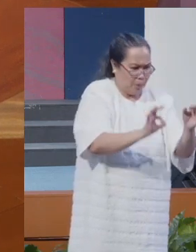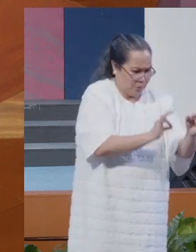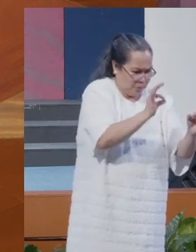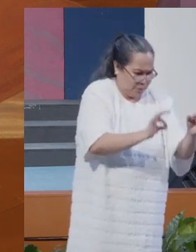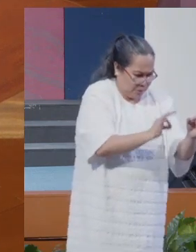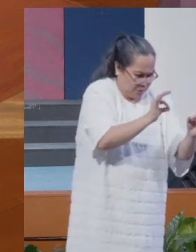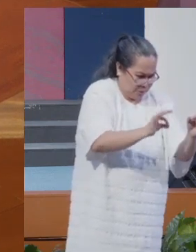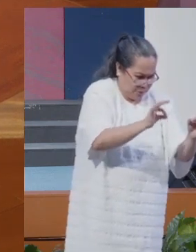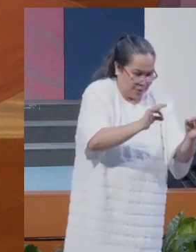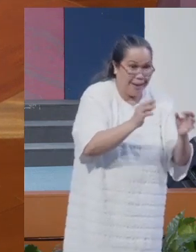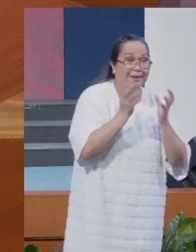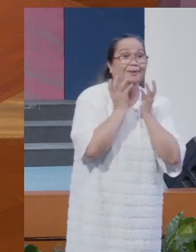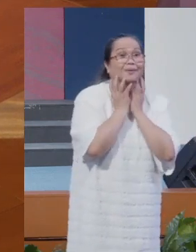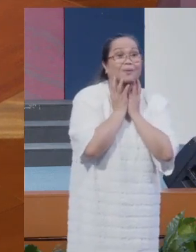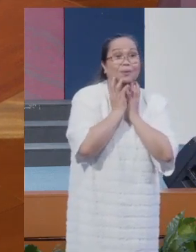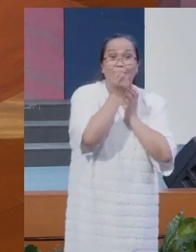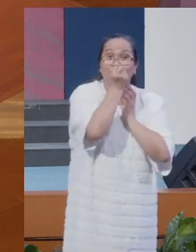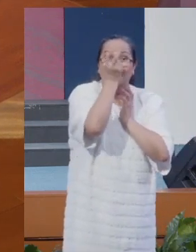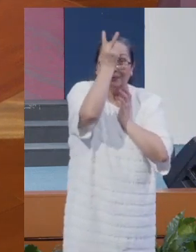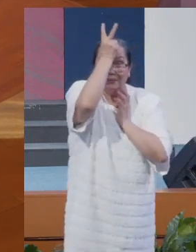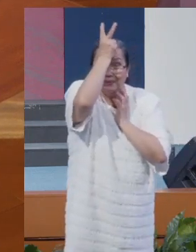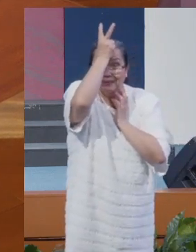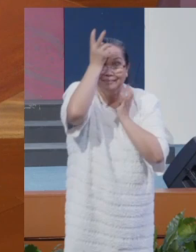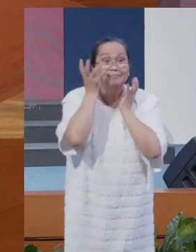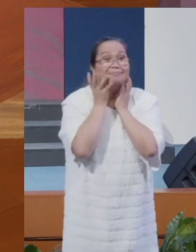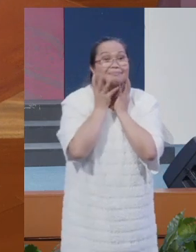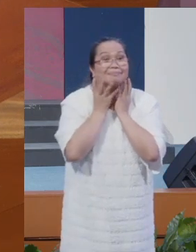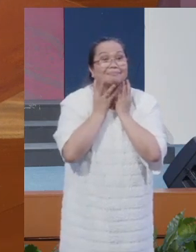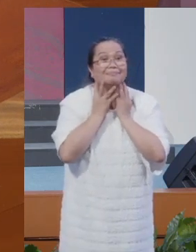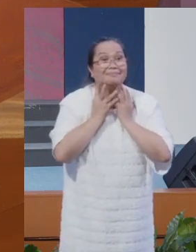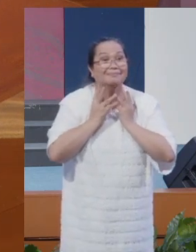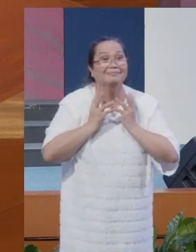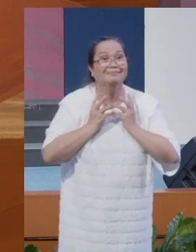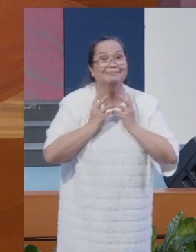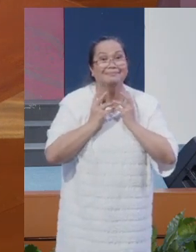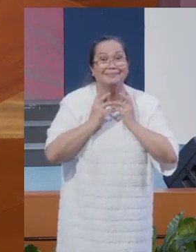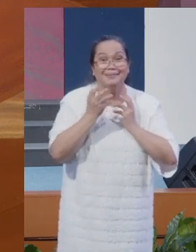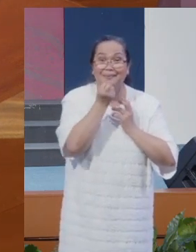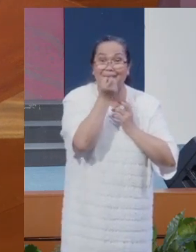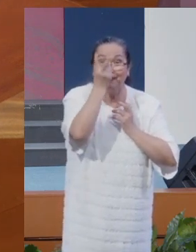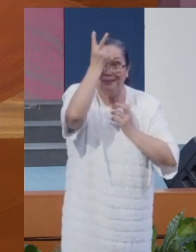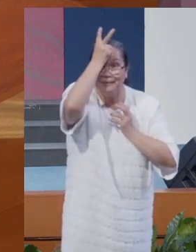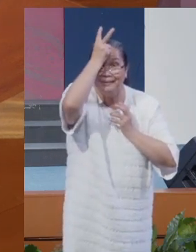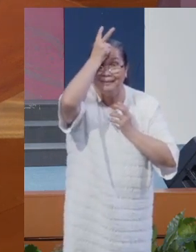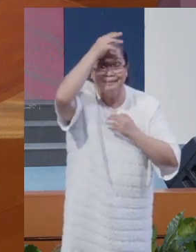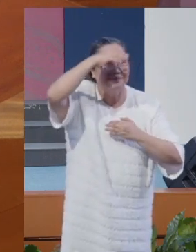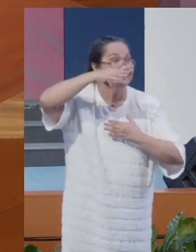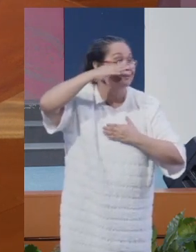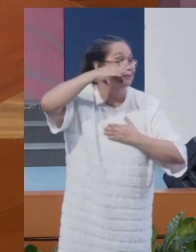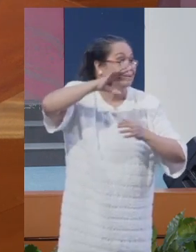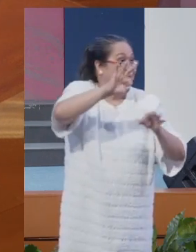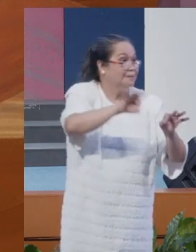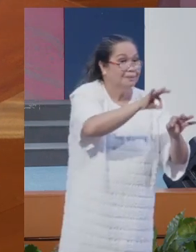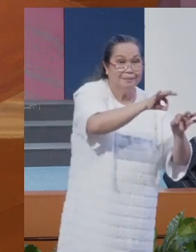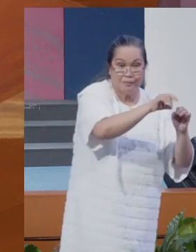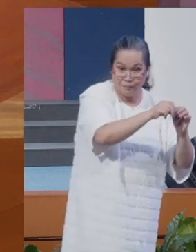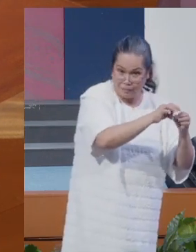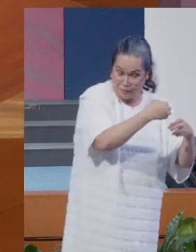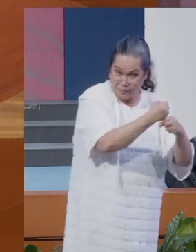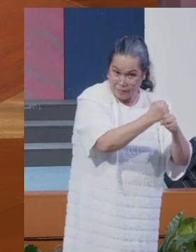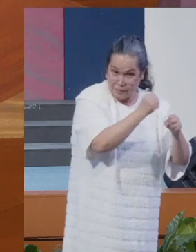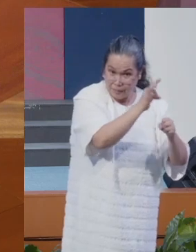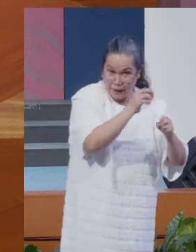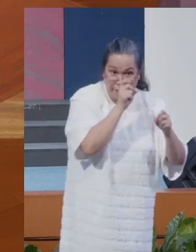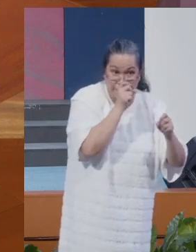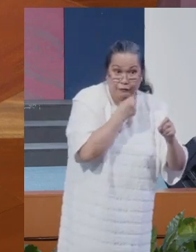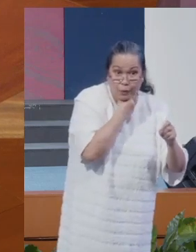yung neck ng goat, yung parang neck ng wineskin, tas yung kabaan ng kanyang katawan ang nagiging laman ng wineskin, kapag yon ay